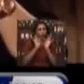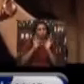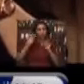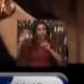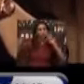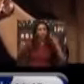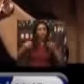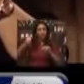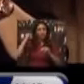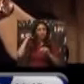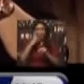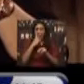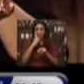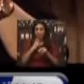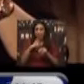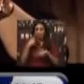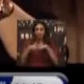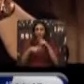تطبق النهاردة؟